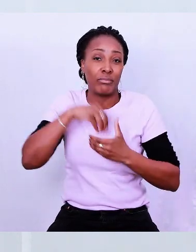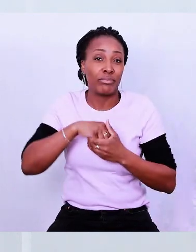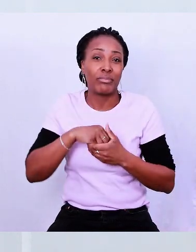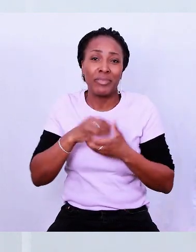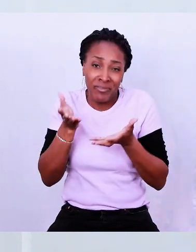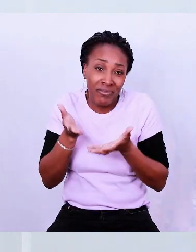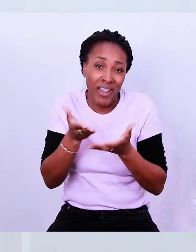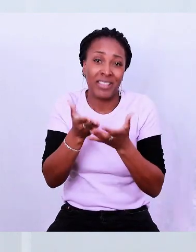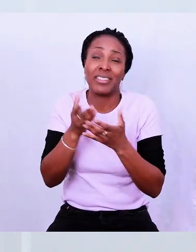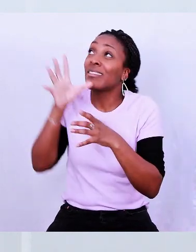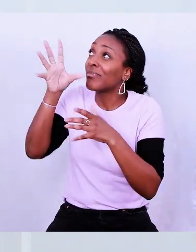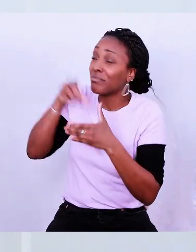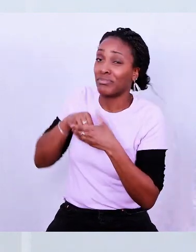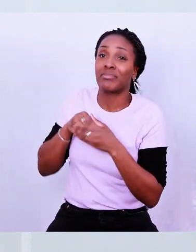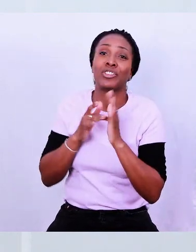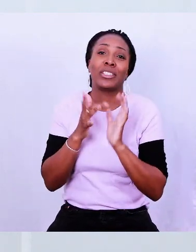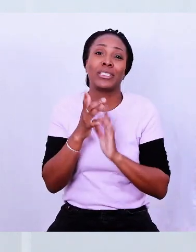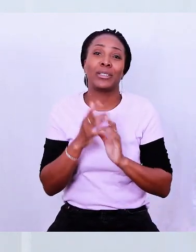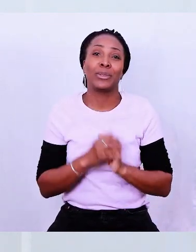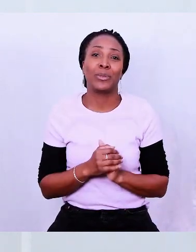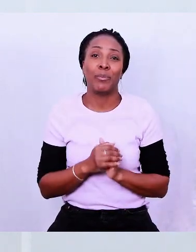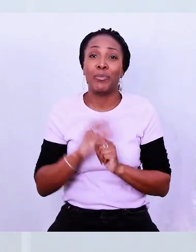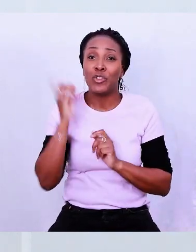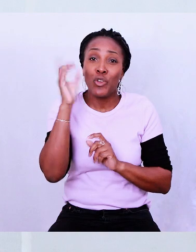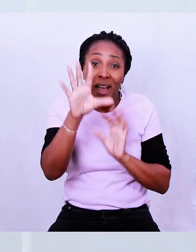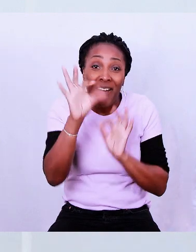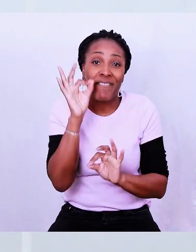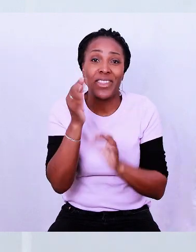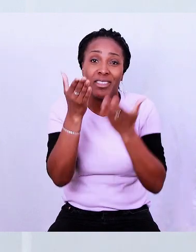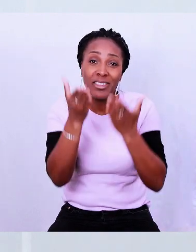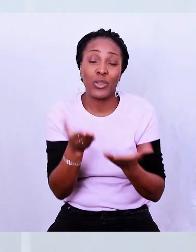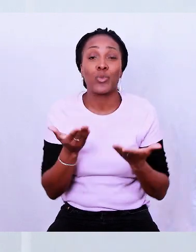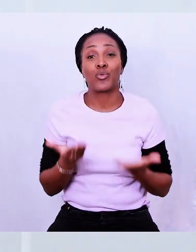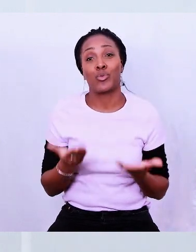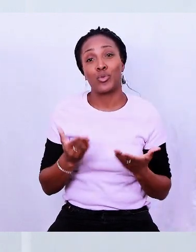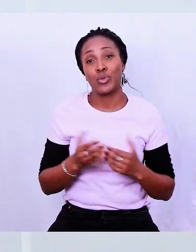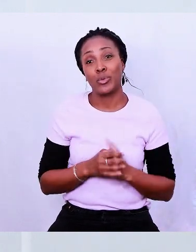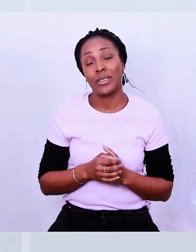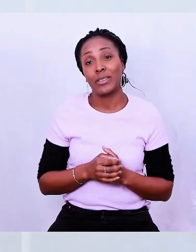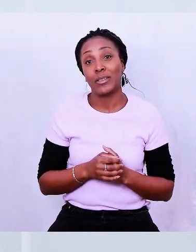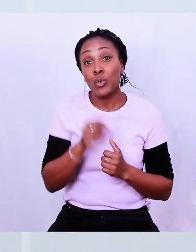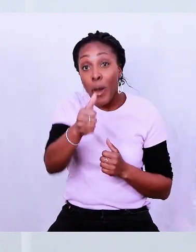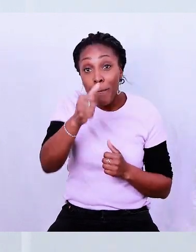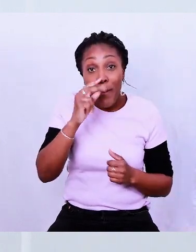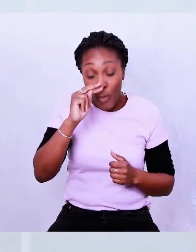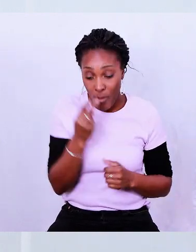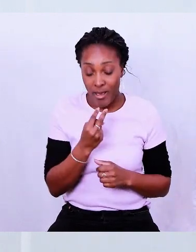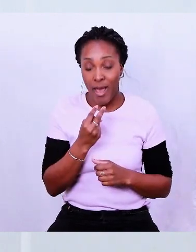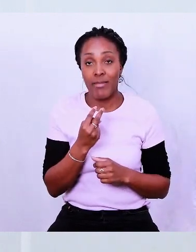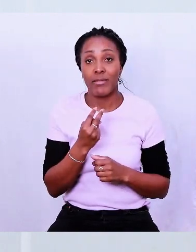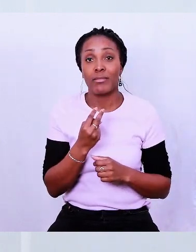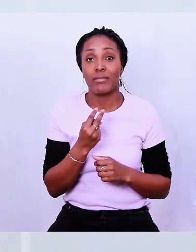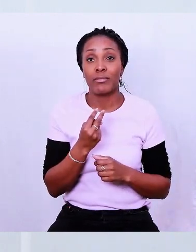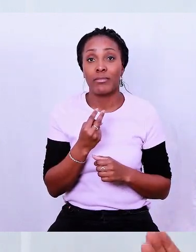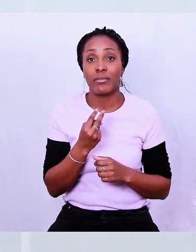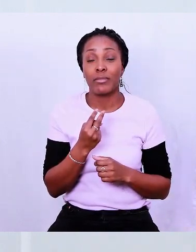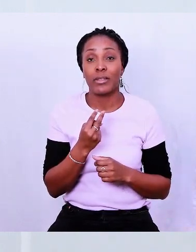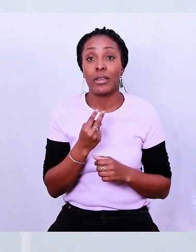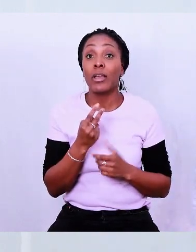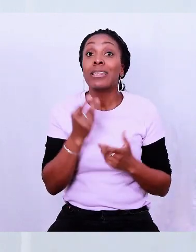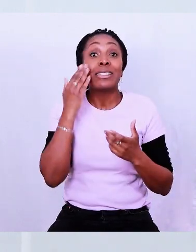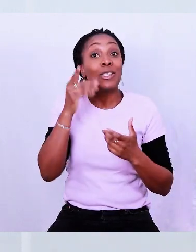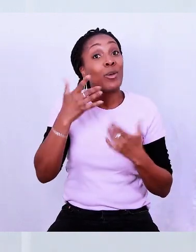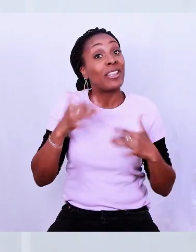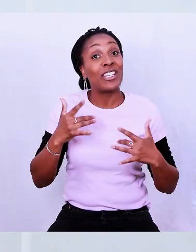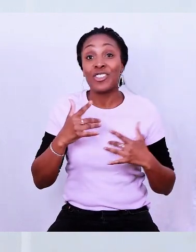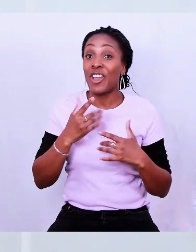prière. Dieu t'invite aujourd'hui à considérer tes voies, soit à te réjouir parce que tu es enfant de Dieu, continue à